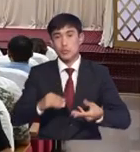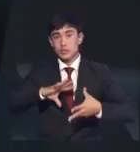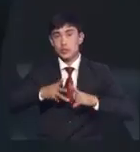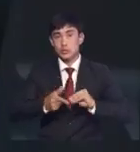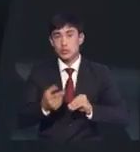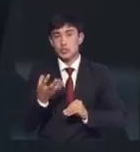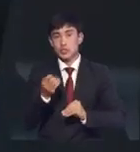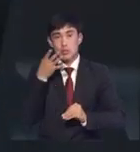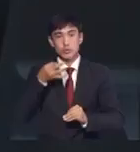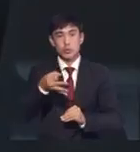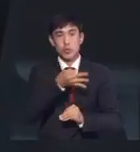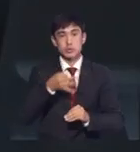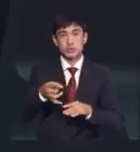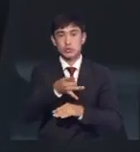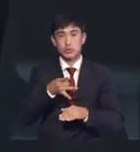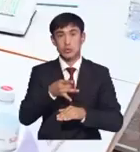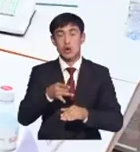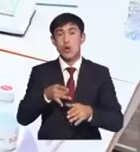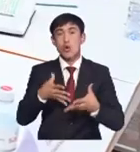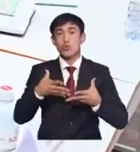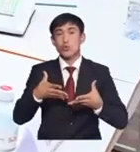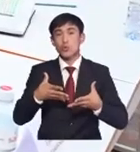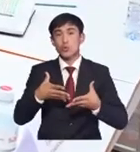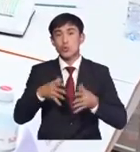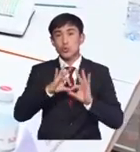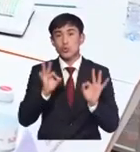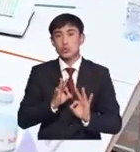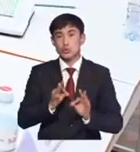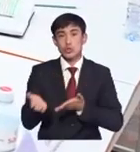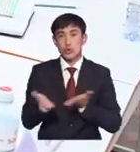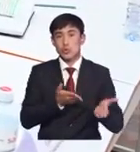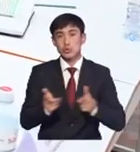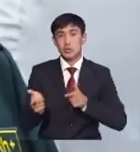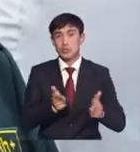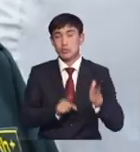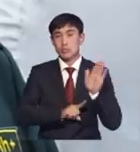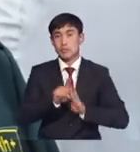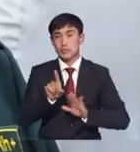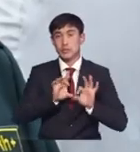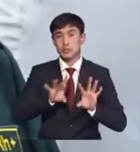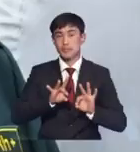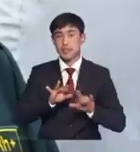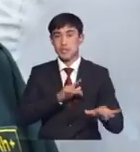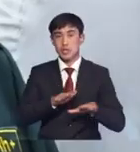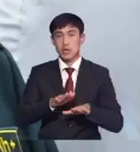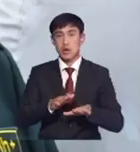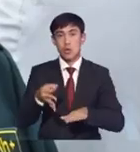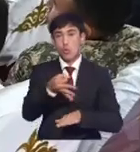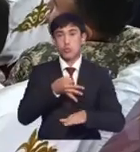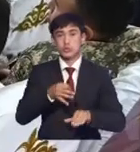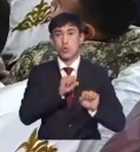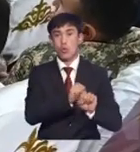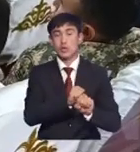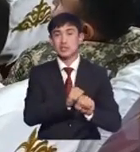қорытындылау және Алматы облысы аудандарының күзгі шақыру науқанына дайындық барысын пысықтау. Аталмыш іс-шараға облыстық қорғаныс